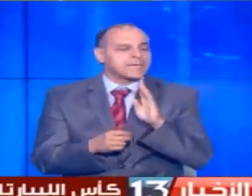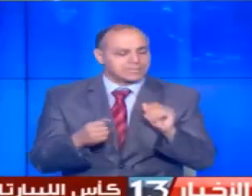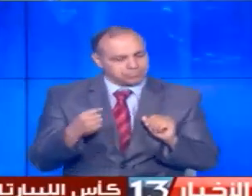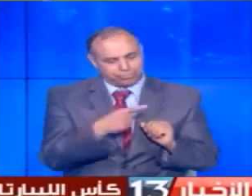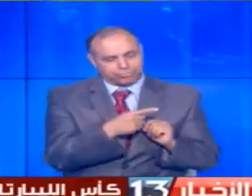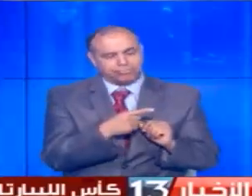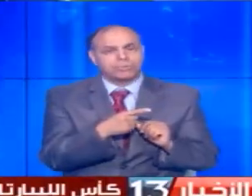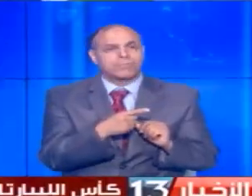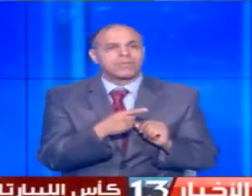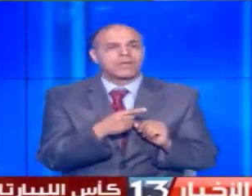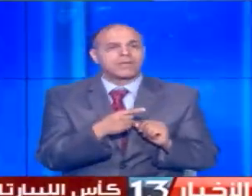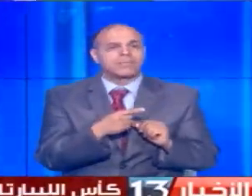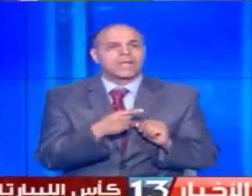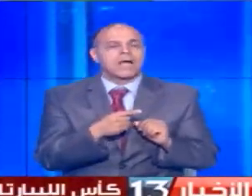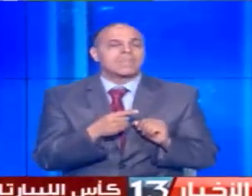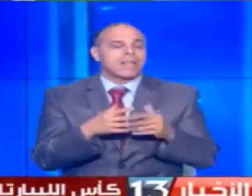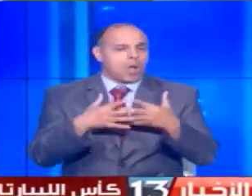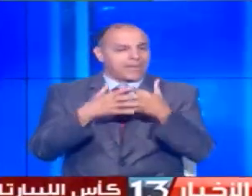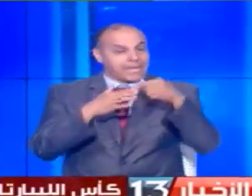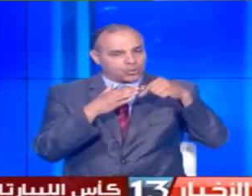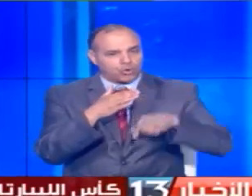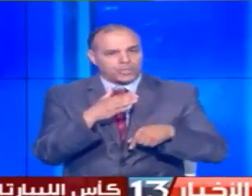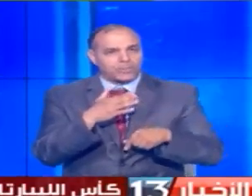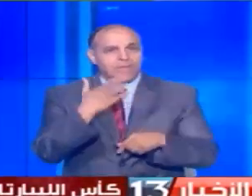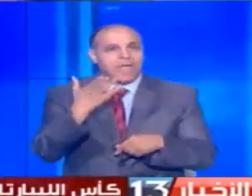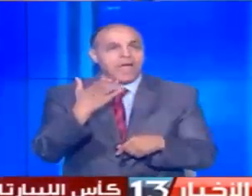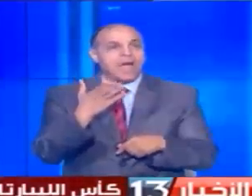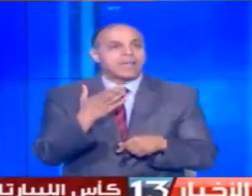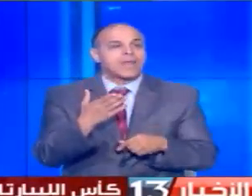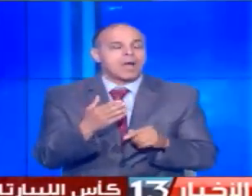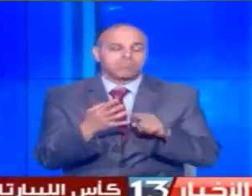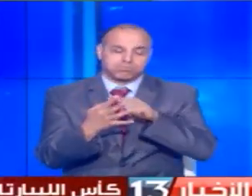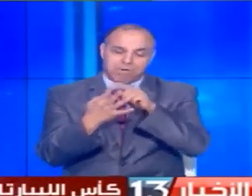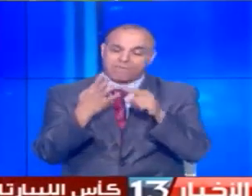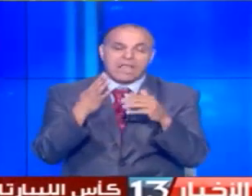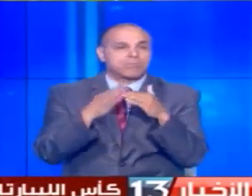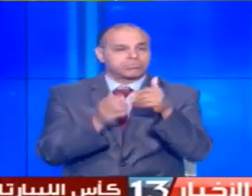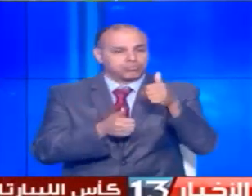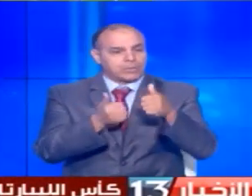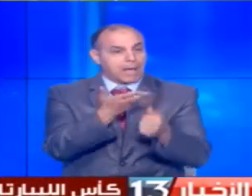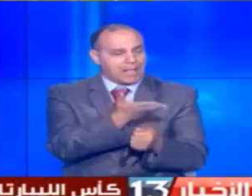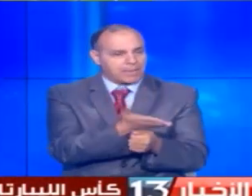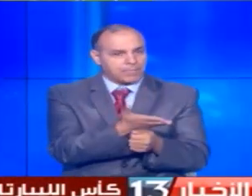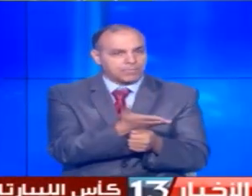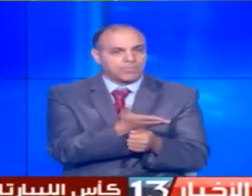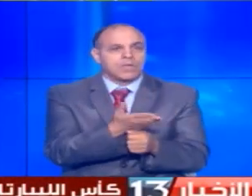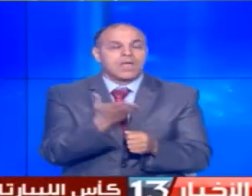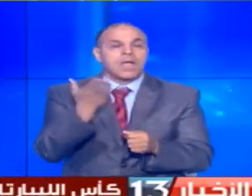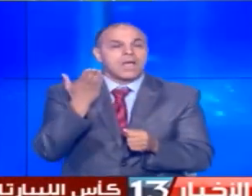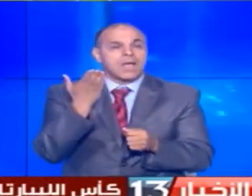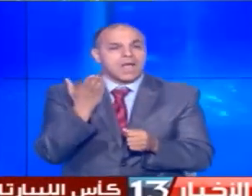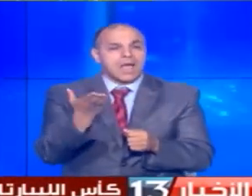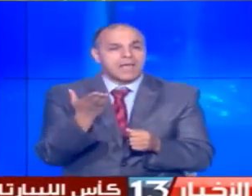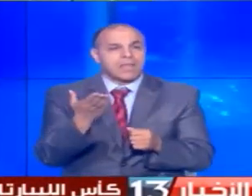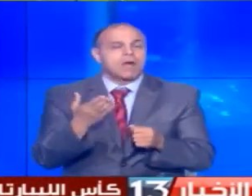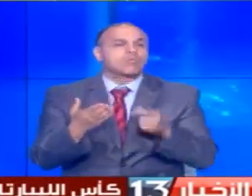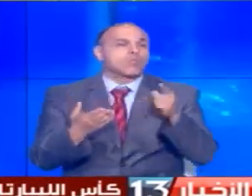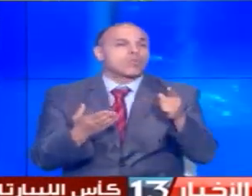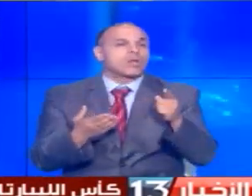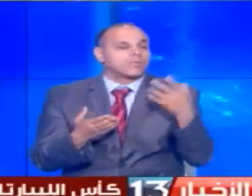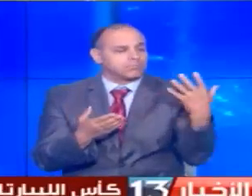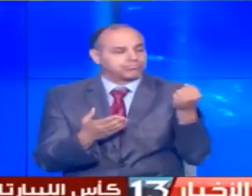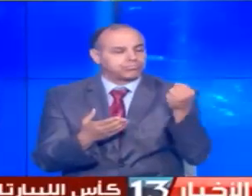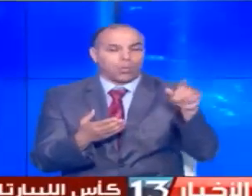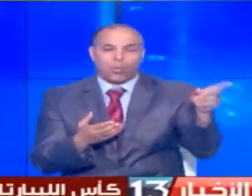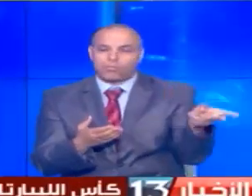ربع نهائي كأس ليبرتادوريس، يضع بذلك قدما في المربع الذهبي للمسابقة. فبمعقله لابامبونيرا تمكن صاحب